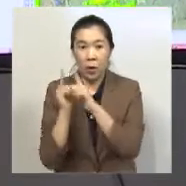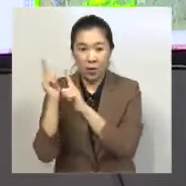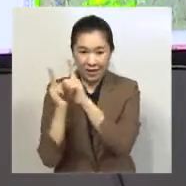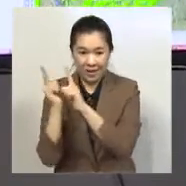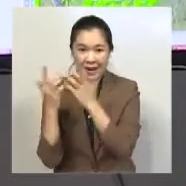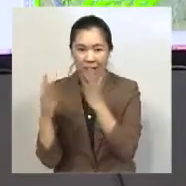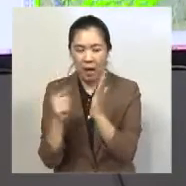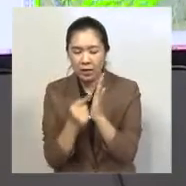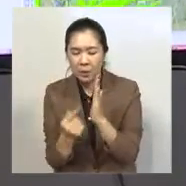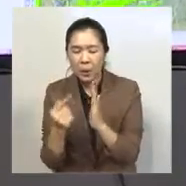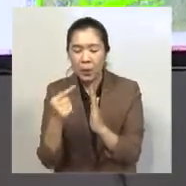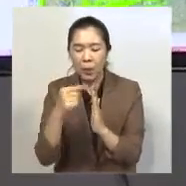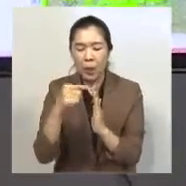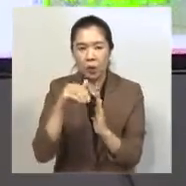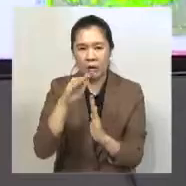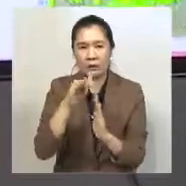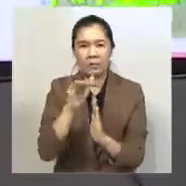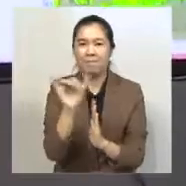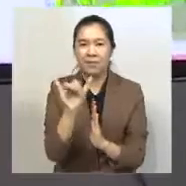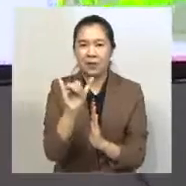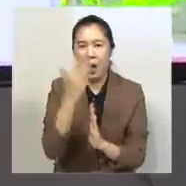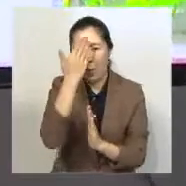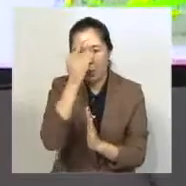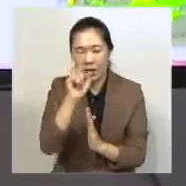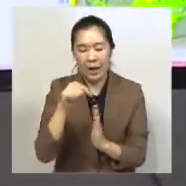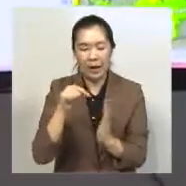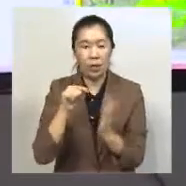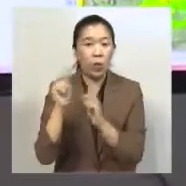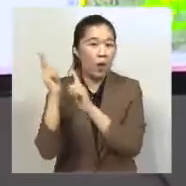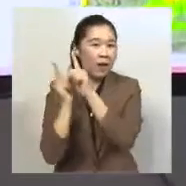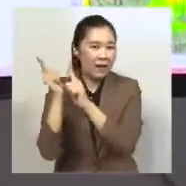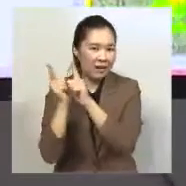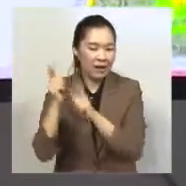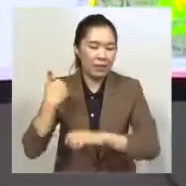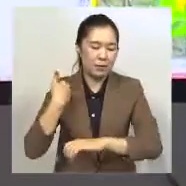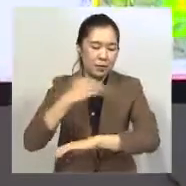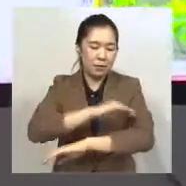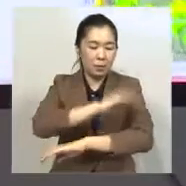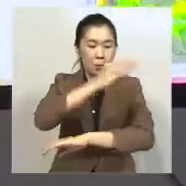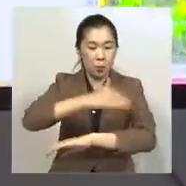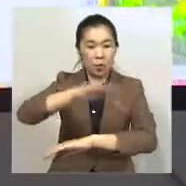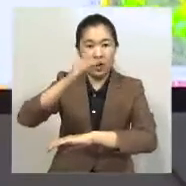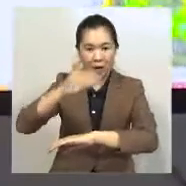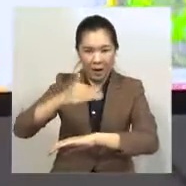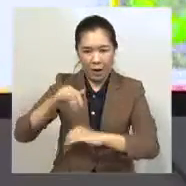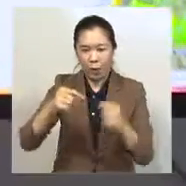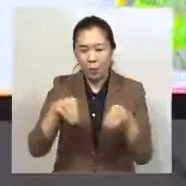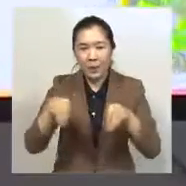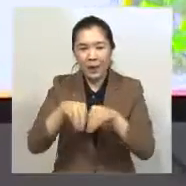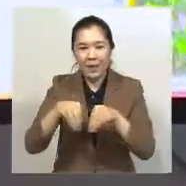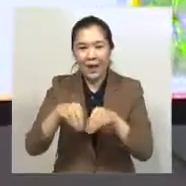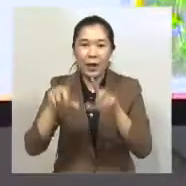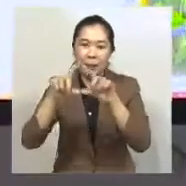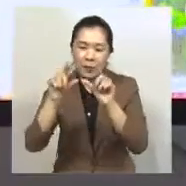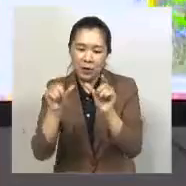ล่ะเพราะอะไรเพราะว่าเลยเนี่ยมันมีภูเขาแล้วพอจากเลยเนี่ยมันเพชรบูรณ์แล้วเพชรบูรณ์นี่จะมีเขาพว